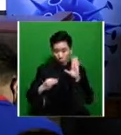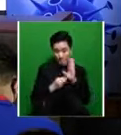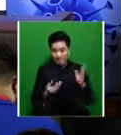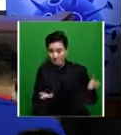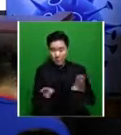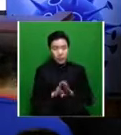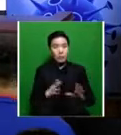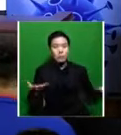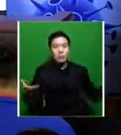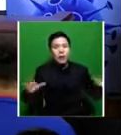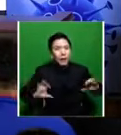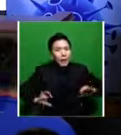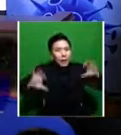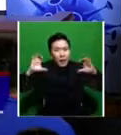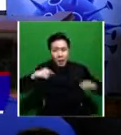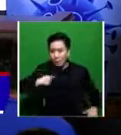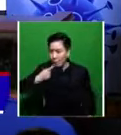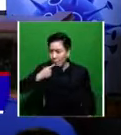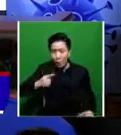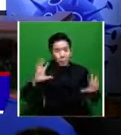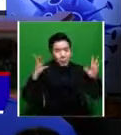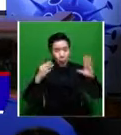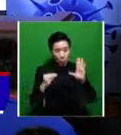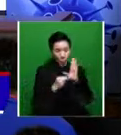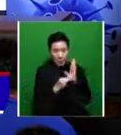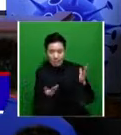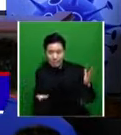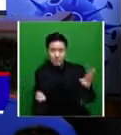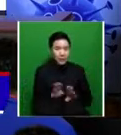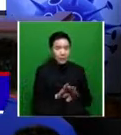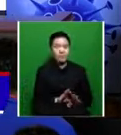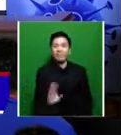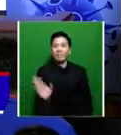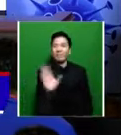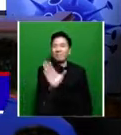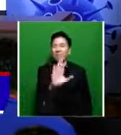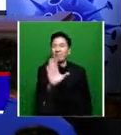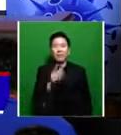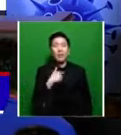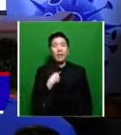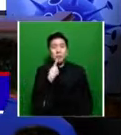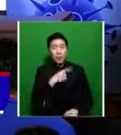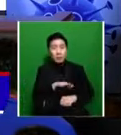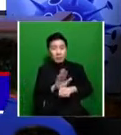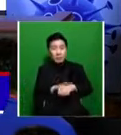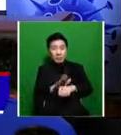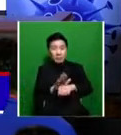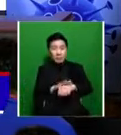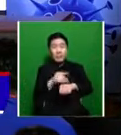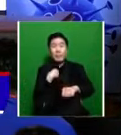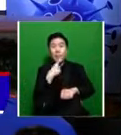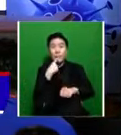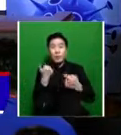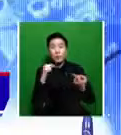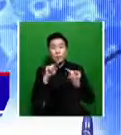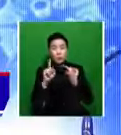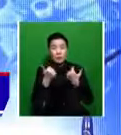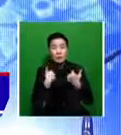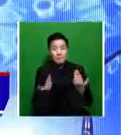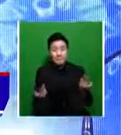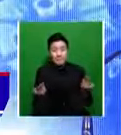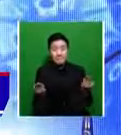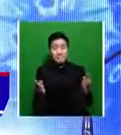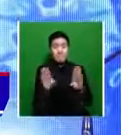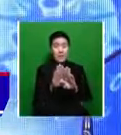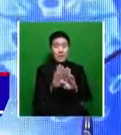ยังไม่มีใครในรัฐบาลนี ้ไม่ได้พูดว่าปิดกรุงเทพนะผมพูดว่าย้ำกับท่านว่าในการที่ท่านปิดอาจจะให้ปิด